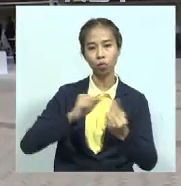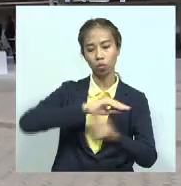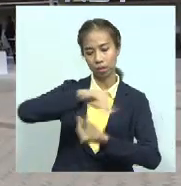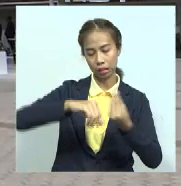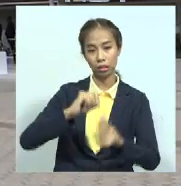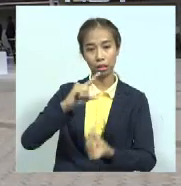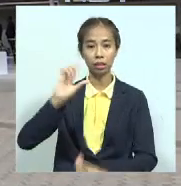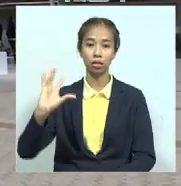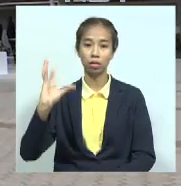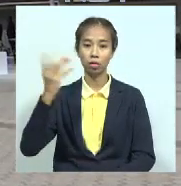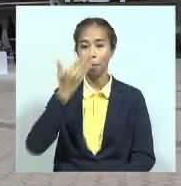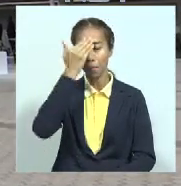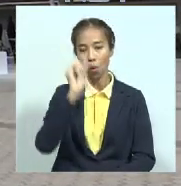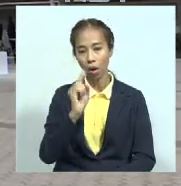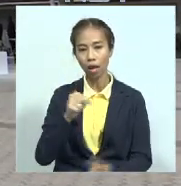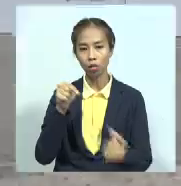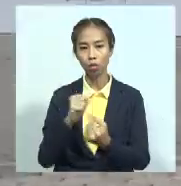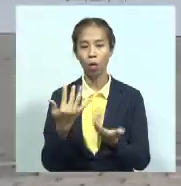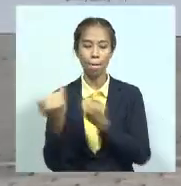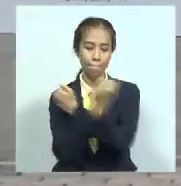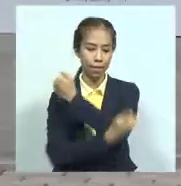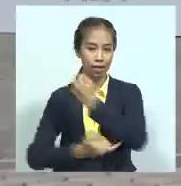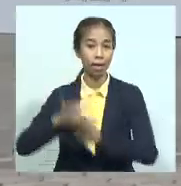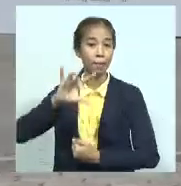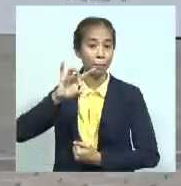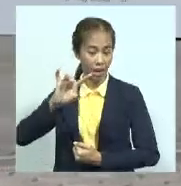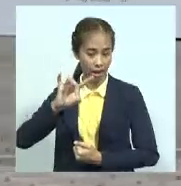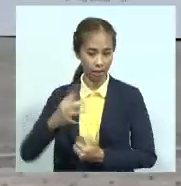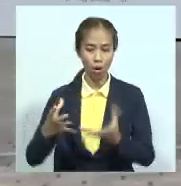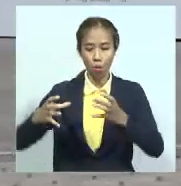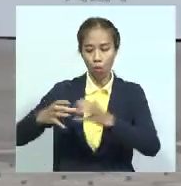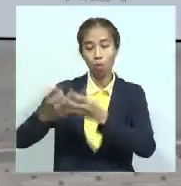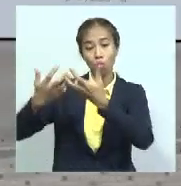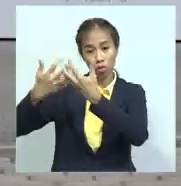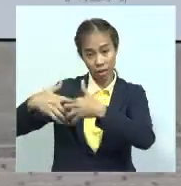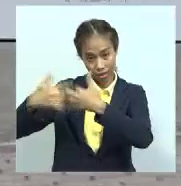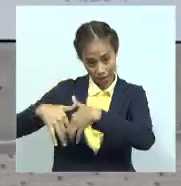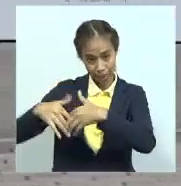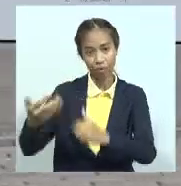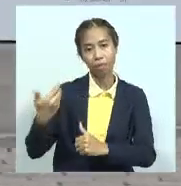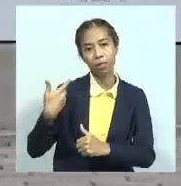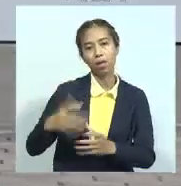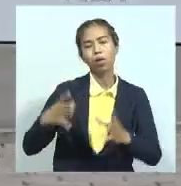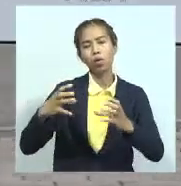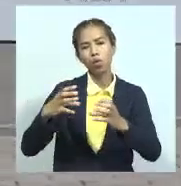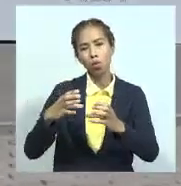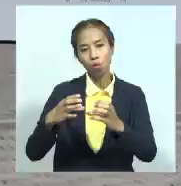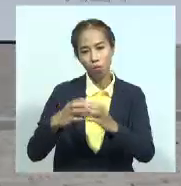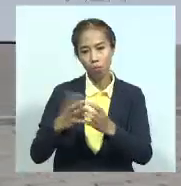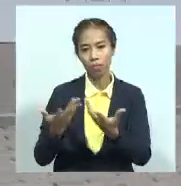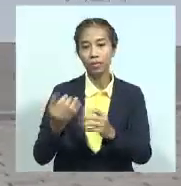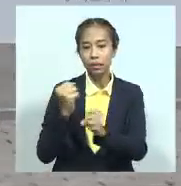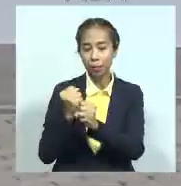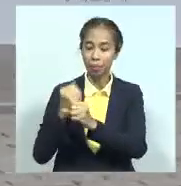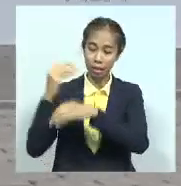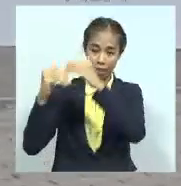กลุ่มประเทศอุตสาหกรรมชั้นนำขนาดใหญ่8ประเทศประเทศที่กำลังพัฒนาขนาดใหญ่11ประเทศและสหภาพยุโรปมี GDP